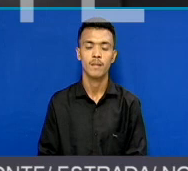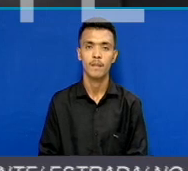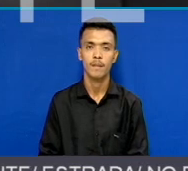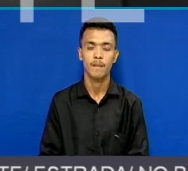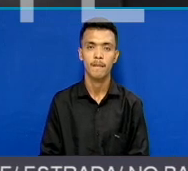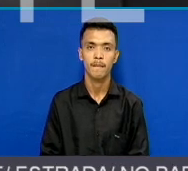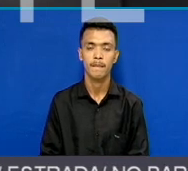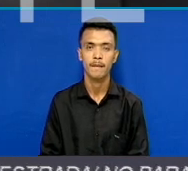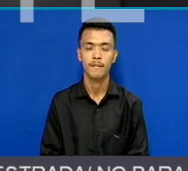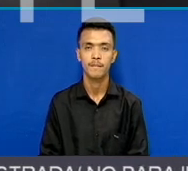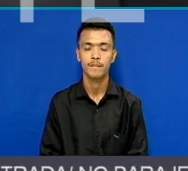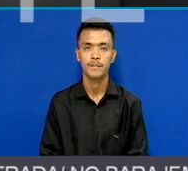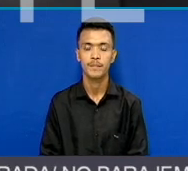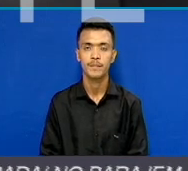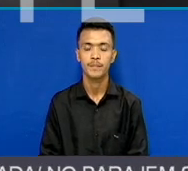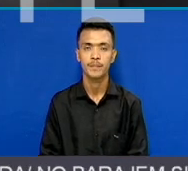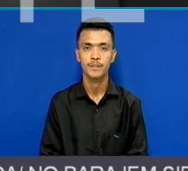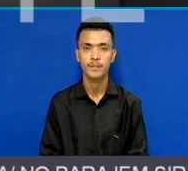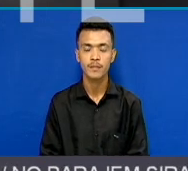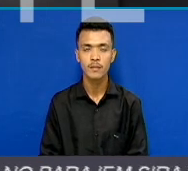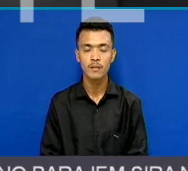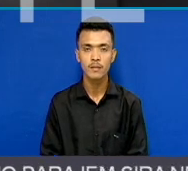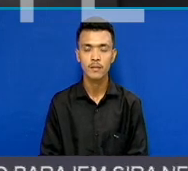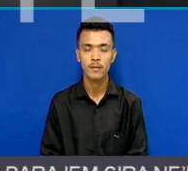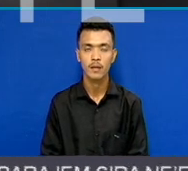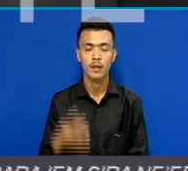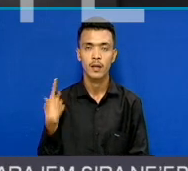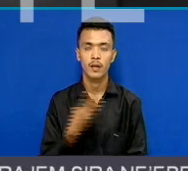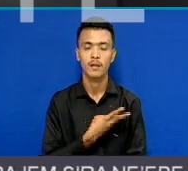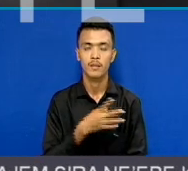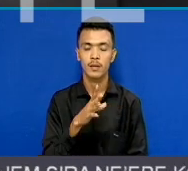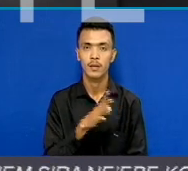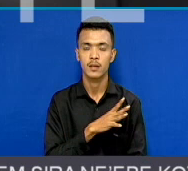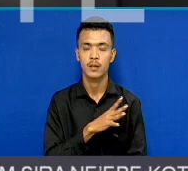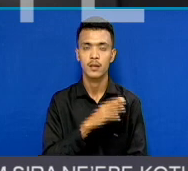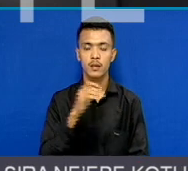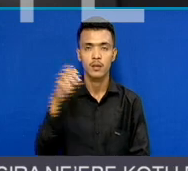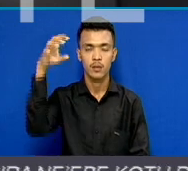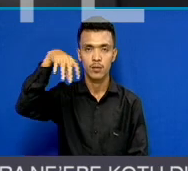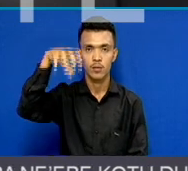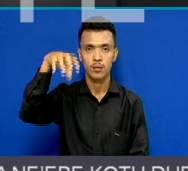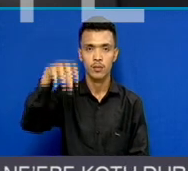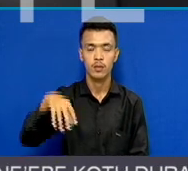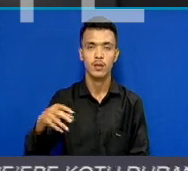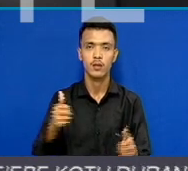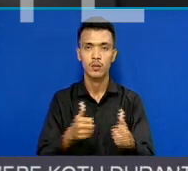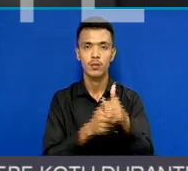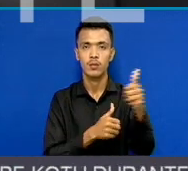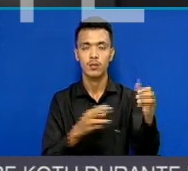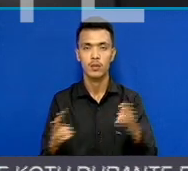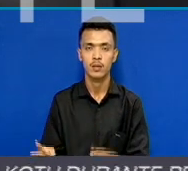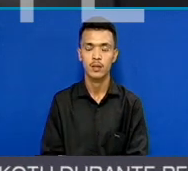jili larang normalisasi mota ni halo halo tun ame espera kataka iya udang mai bela tu ini dalam mana